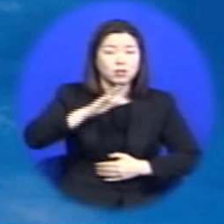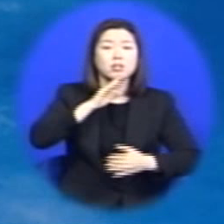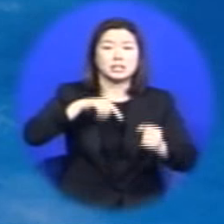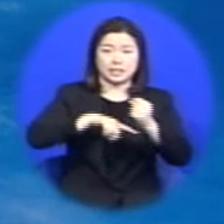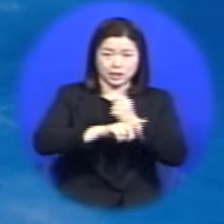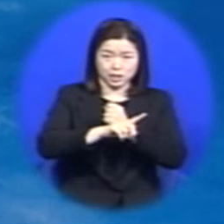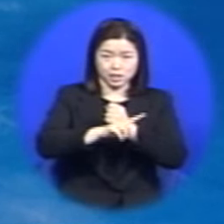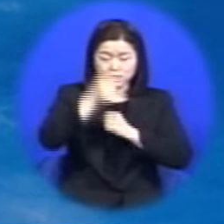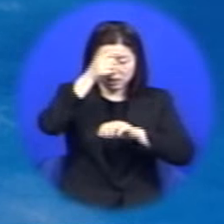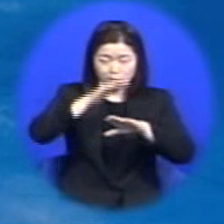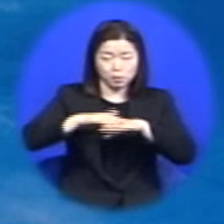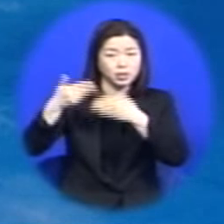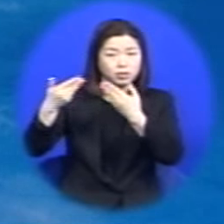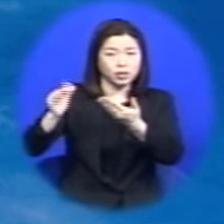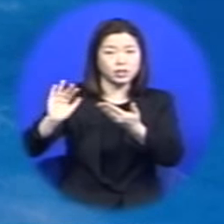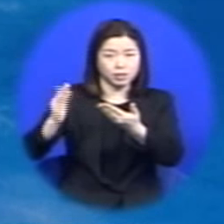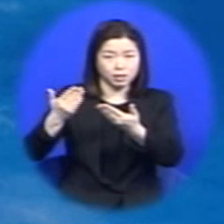된다.